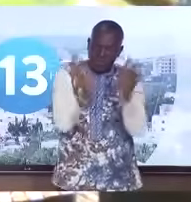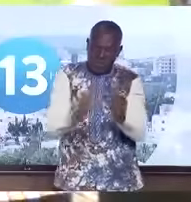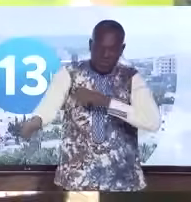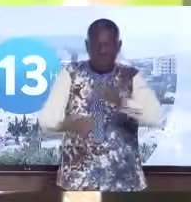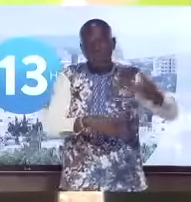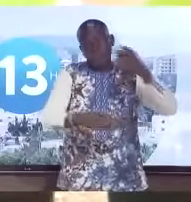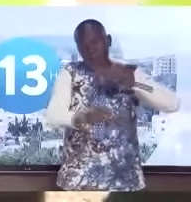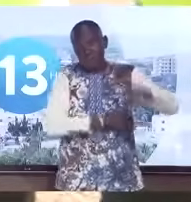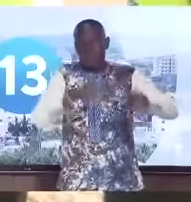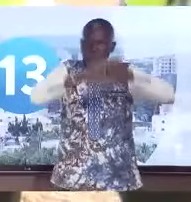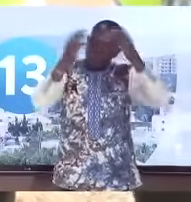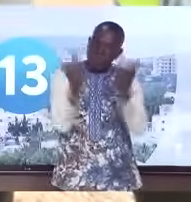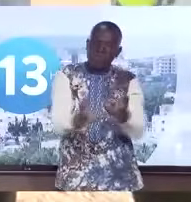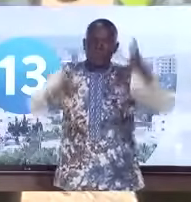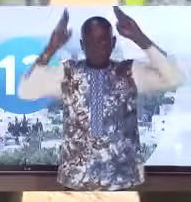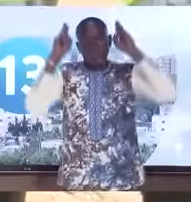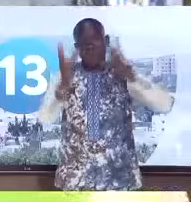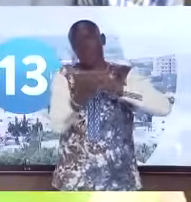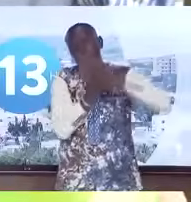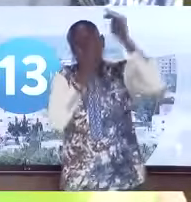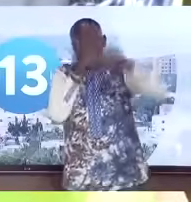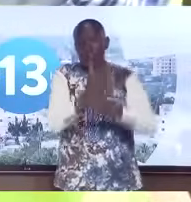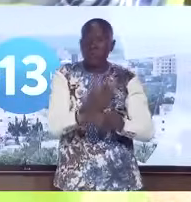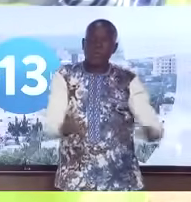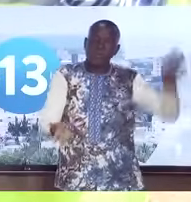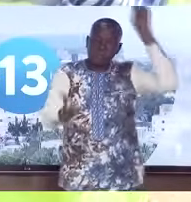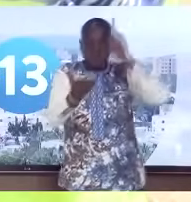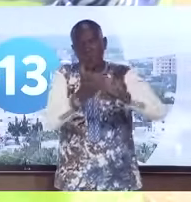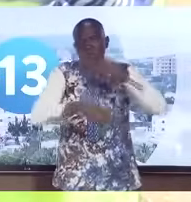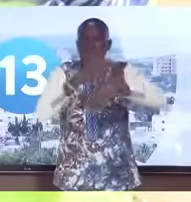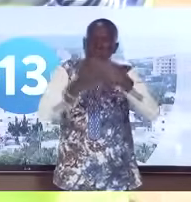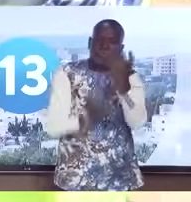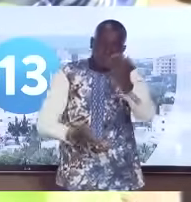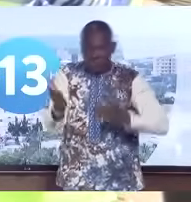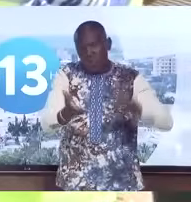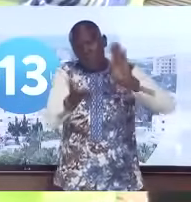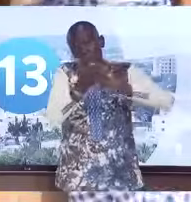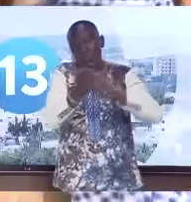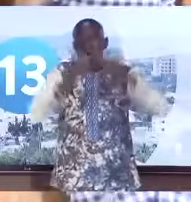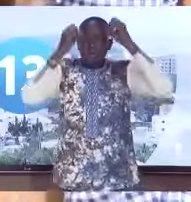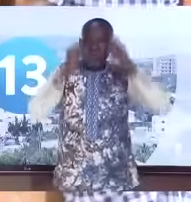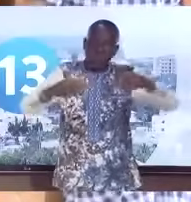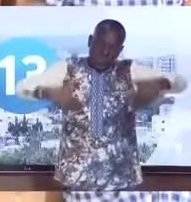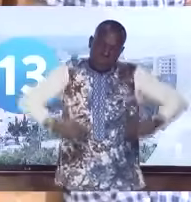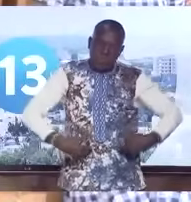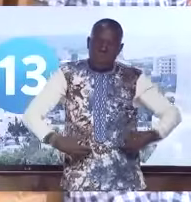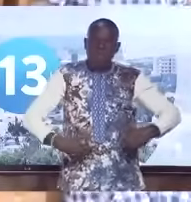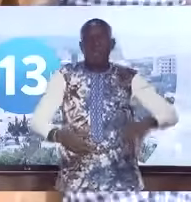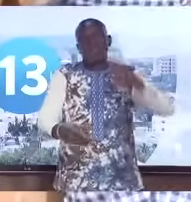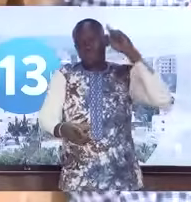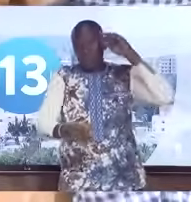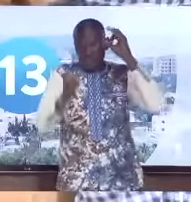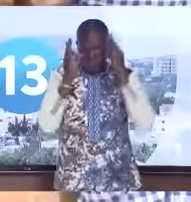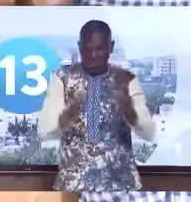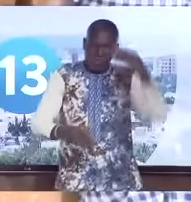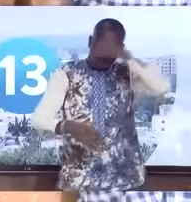Citoyenne Communautaire pour la Résilience et le Développement, ACOR, ont surtout servi de champ d'école pour de nombreux jeunes. On a profité de cette